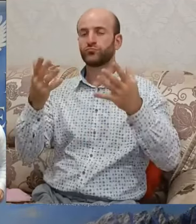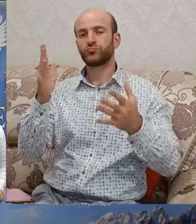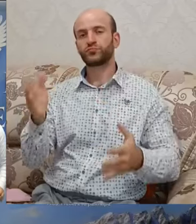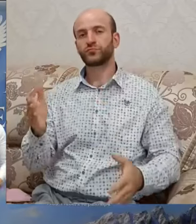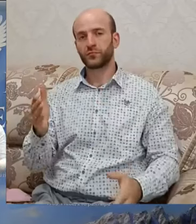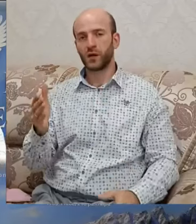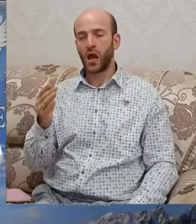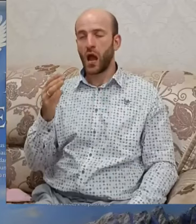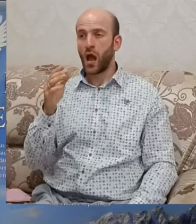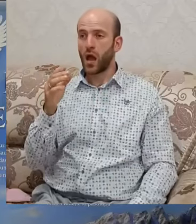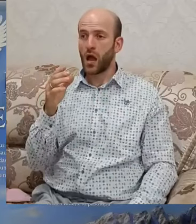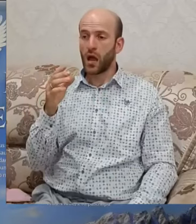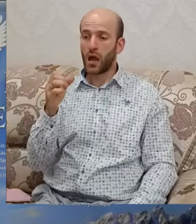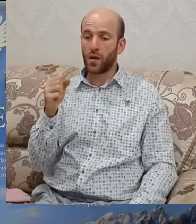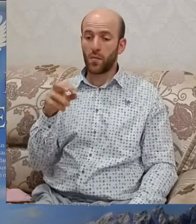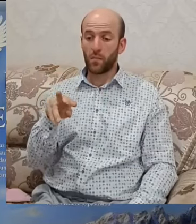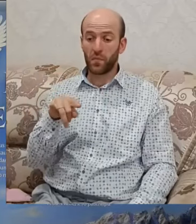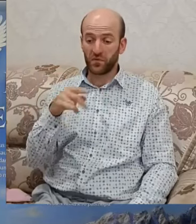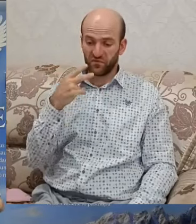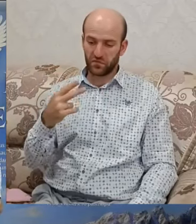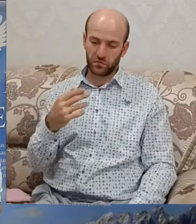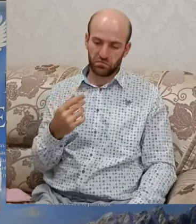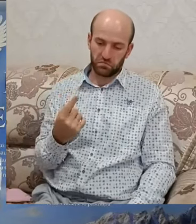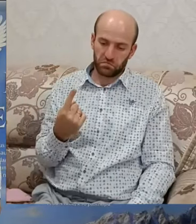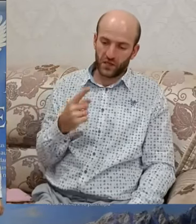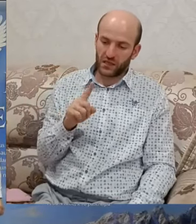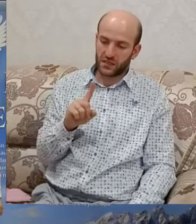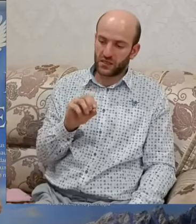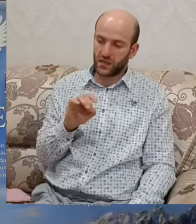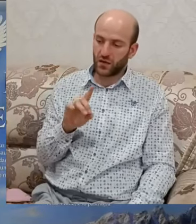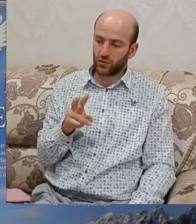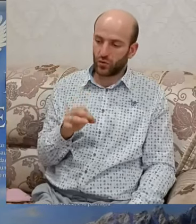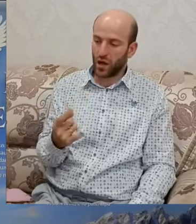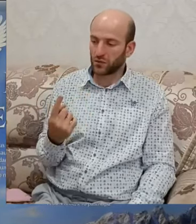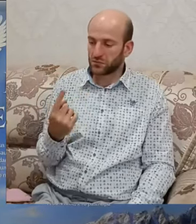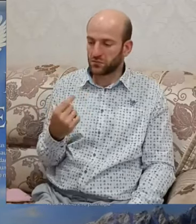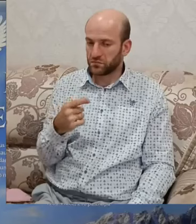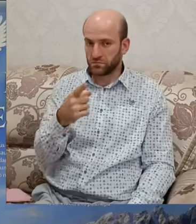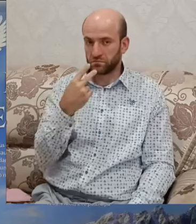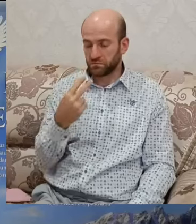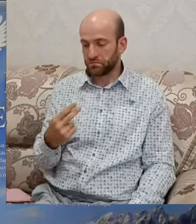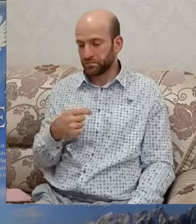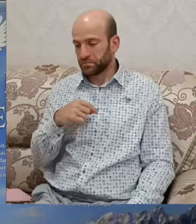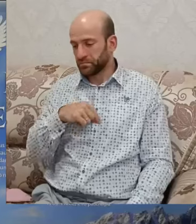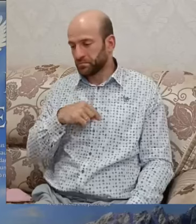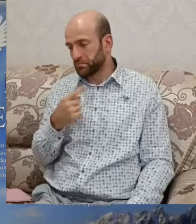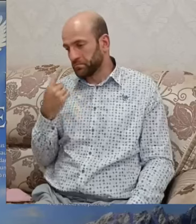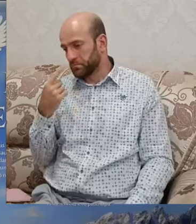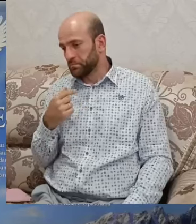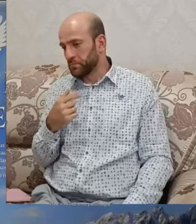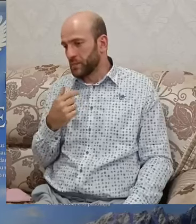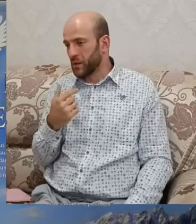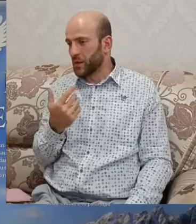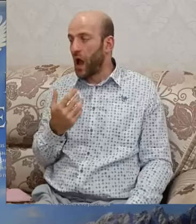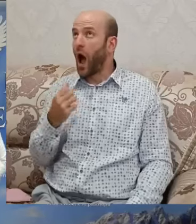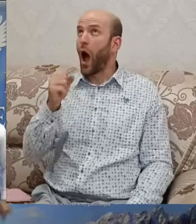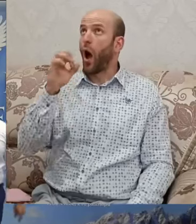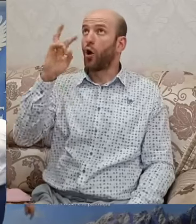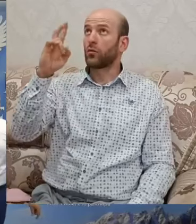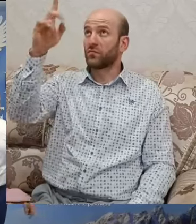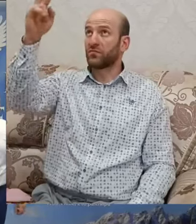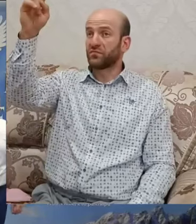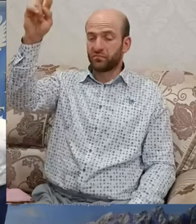кисть. Ko? Tokių kaip jis. Kavo, takih, kak i on. Amen. Amin. Ir jis pasirūpins visų